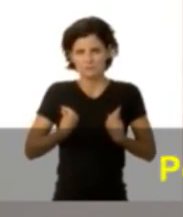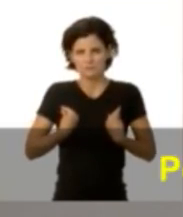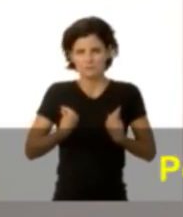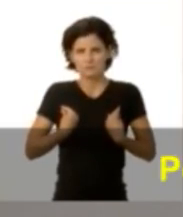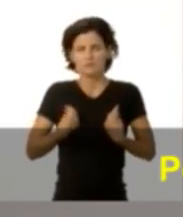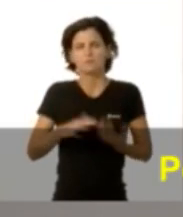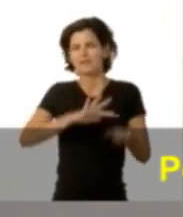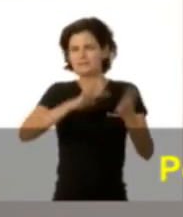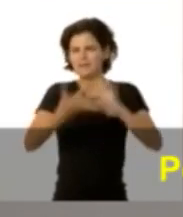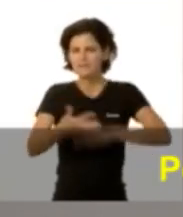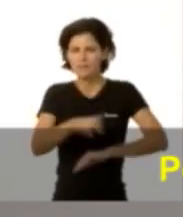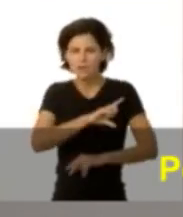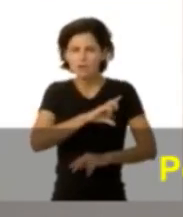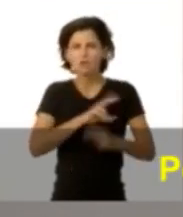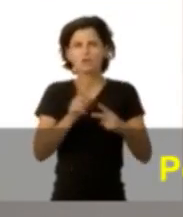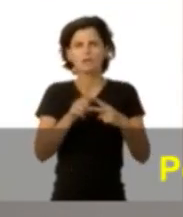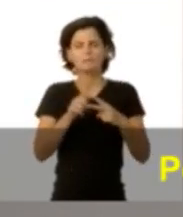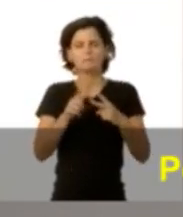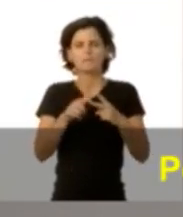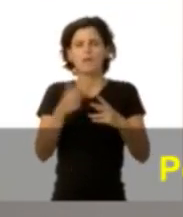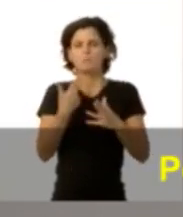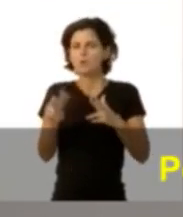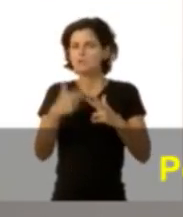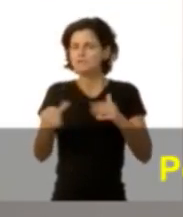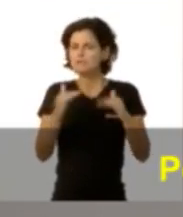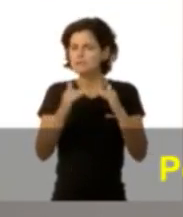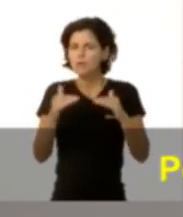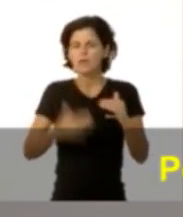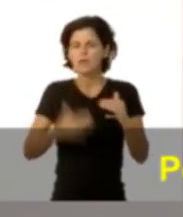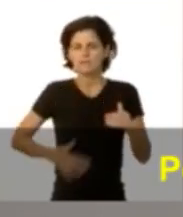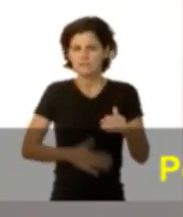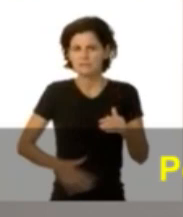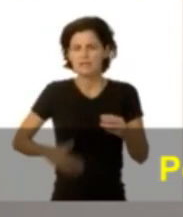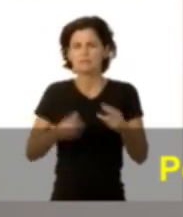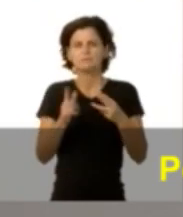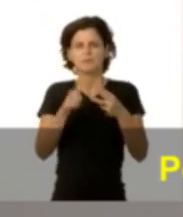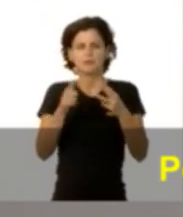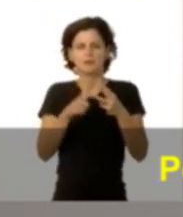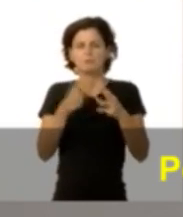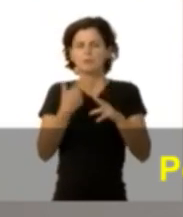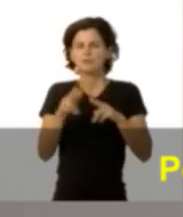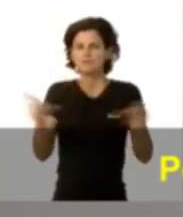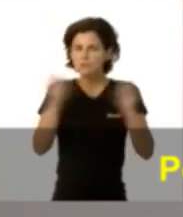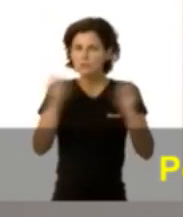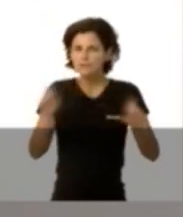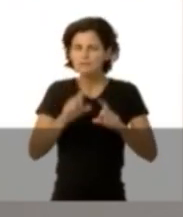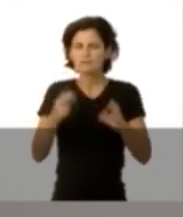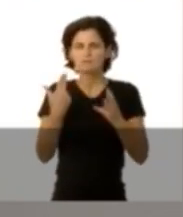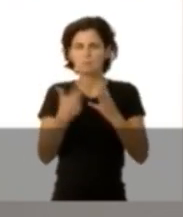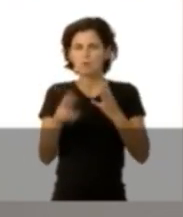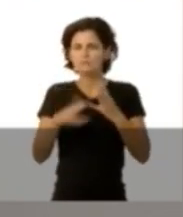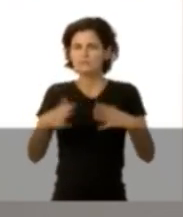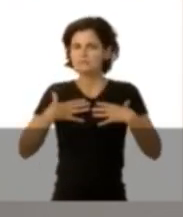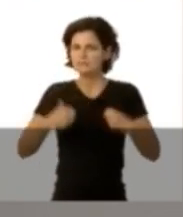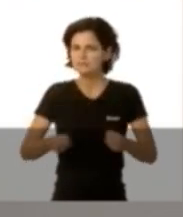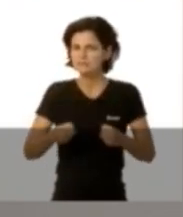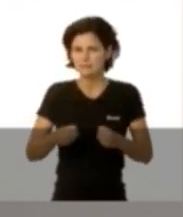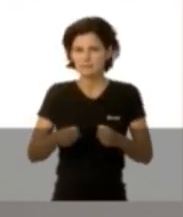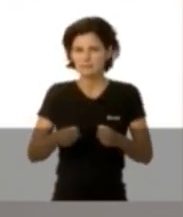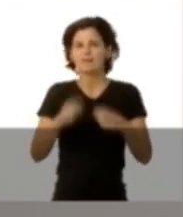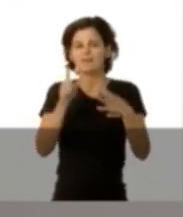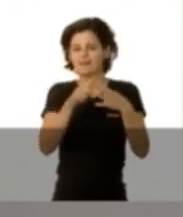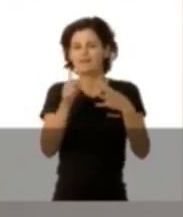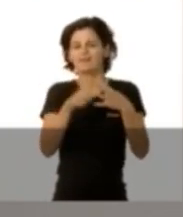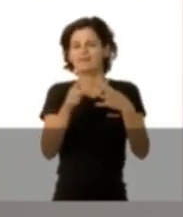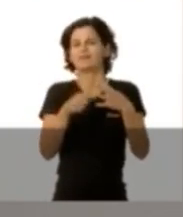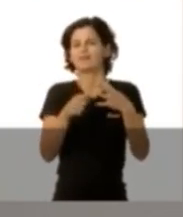per la transició ecològica, per les polítiques d'igualtat i benestar, per les polítiques educatives, sanitàries, per tot allò que